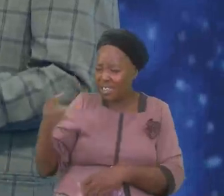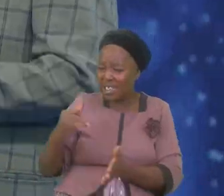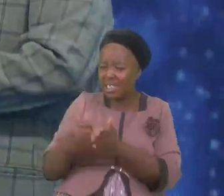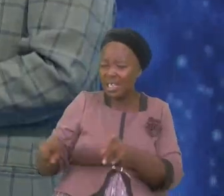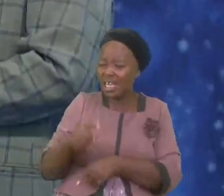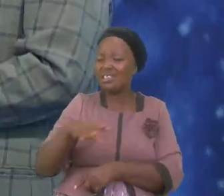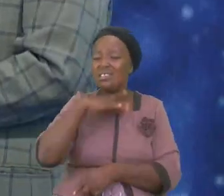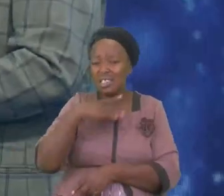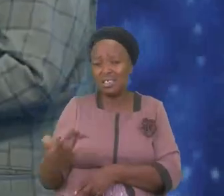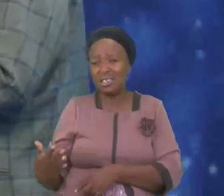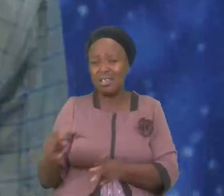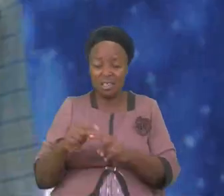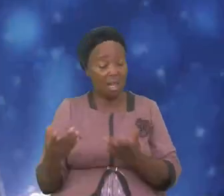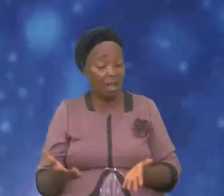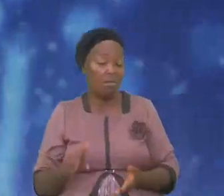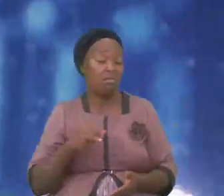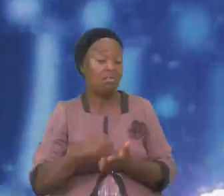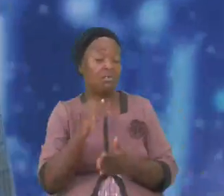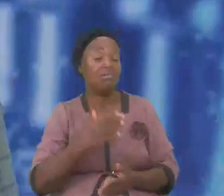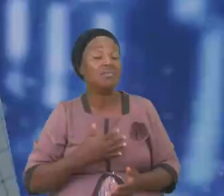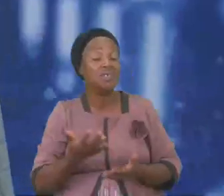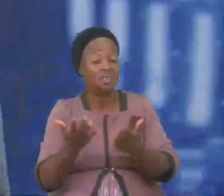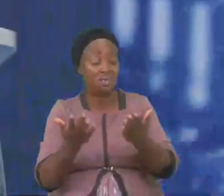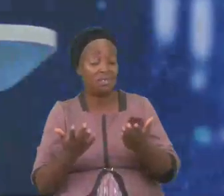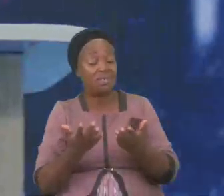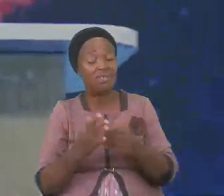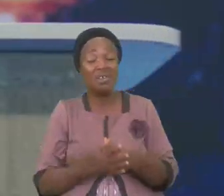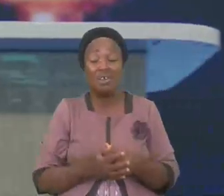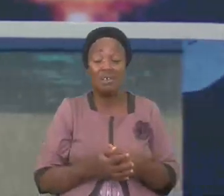oh, je désire ça. Ils pensent